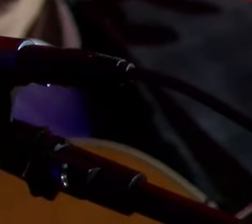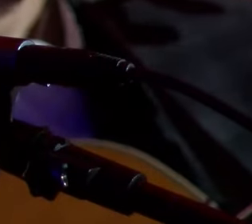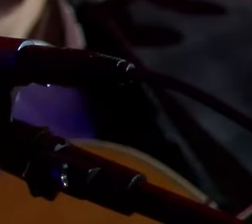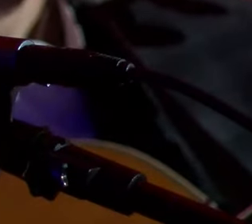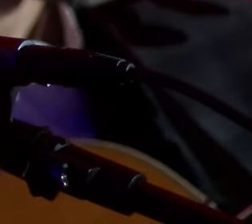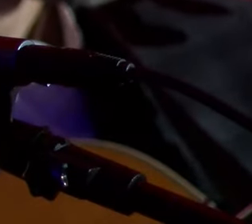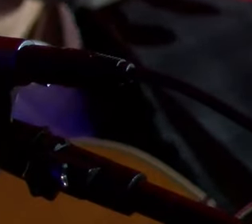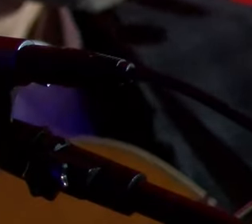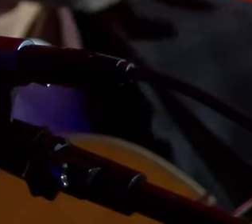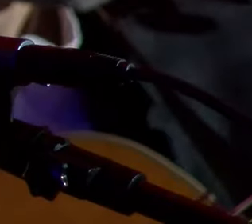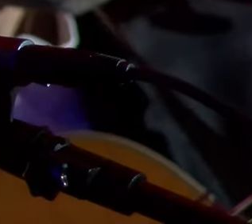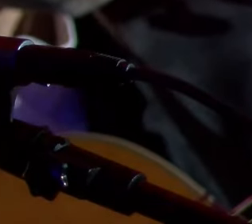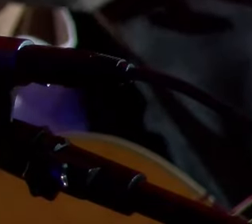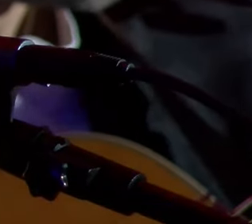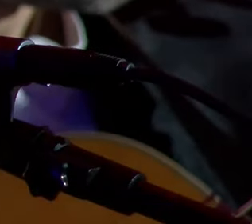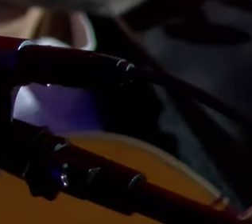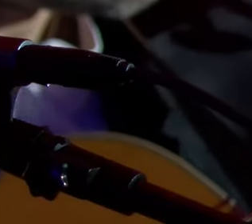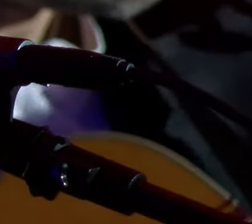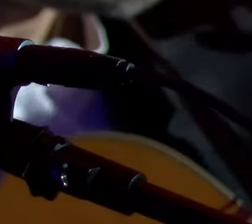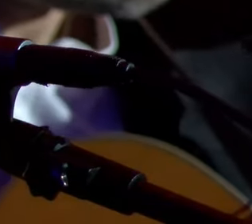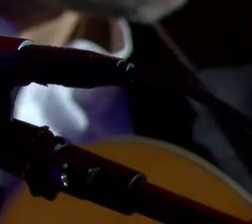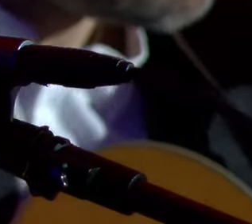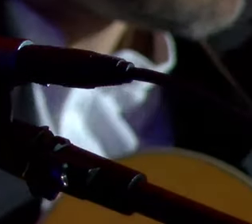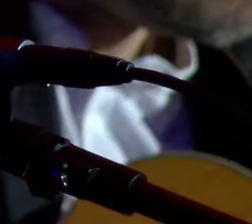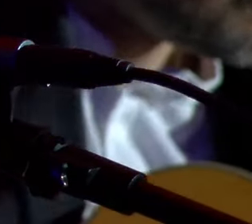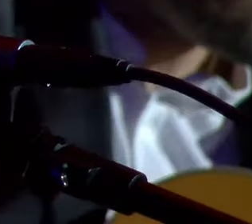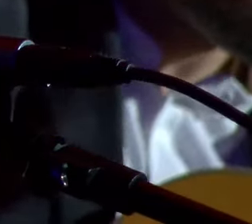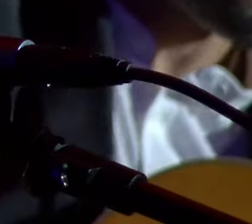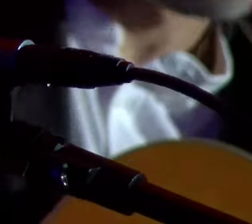deszcz ożywia snadnie.